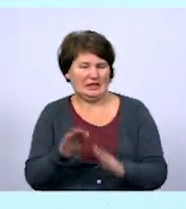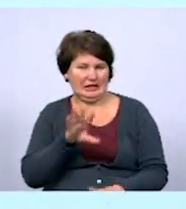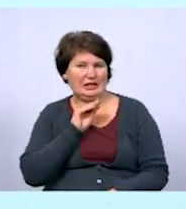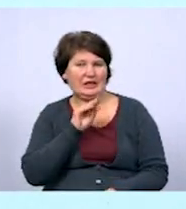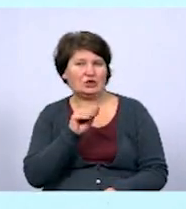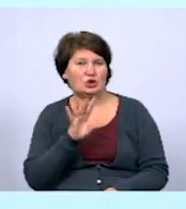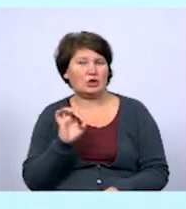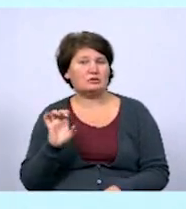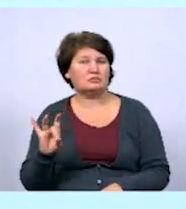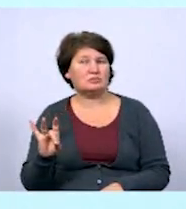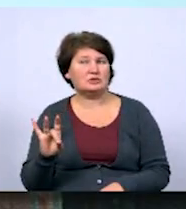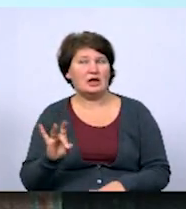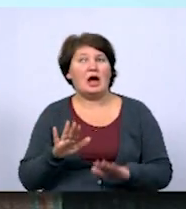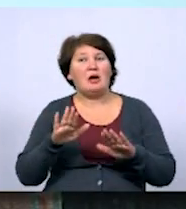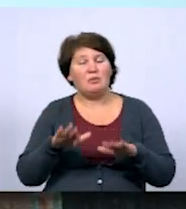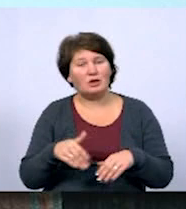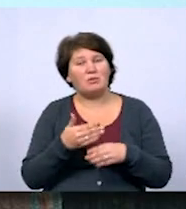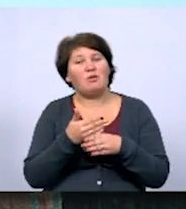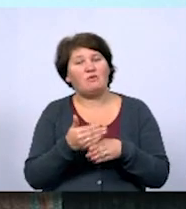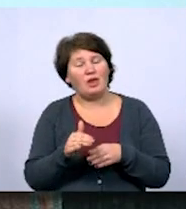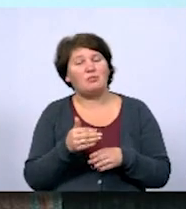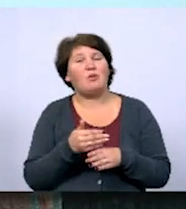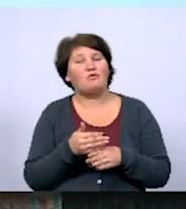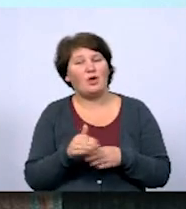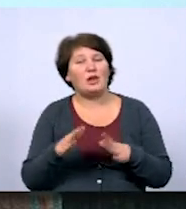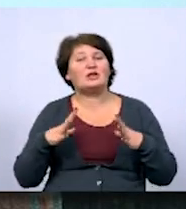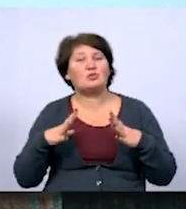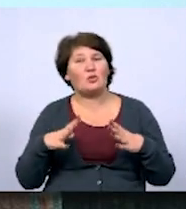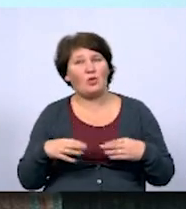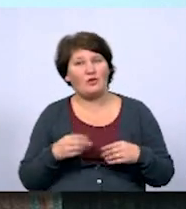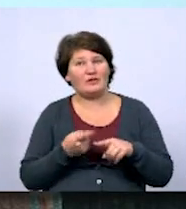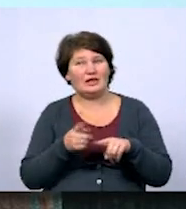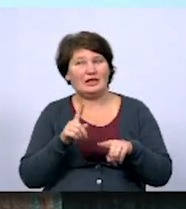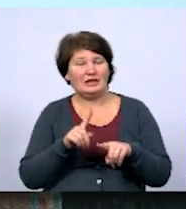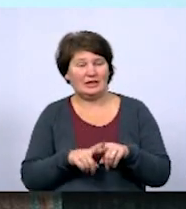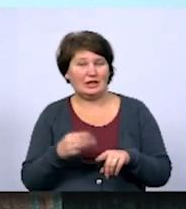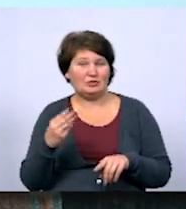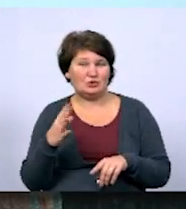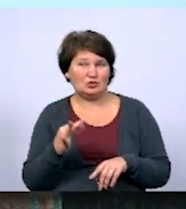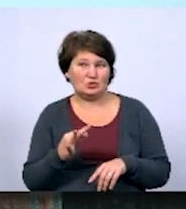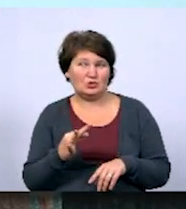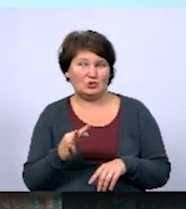потім повали-повали заспокоїв себе тим, що не зля